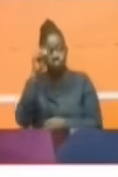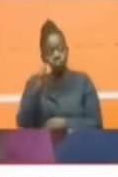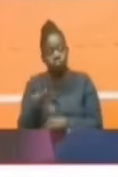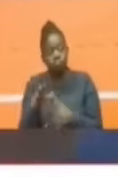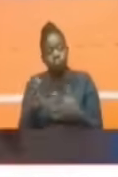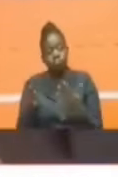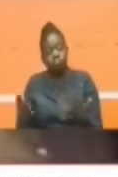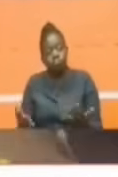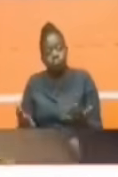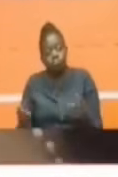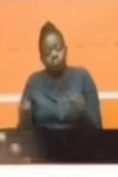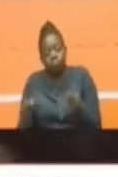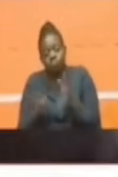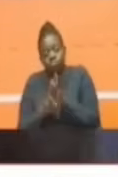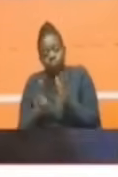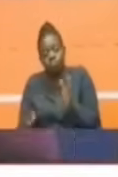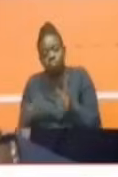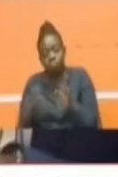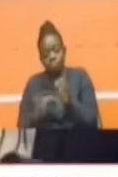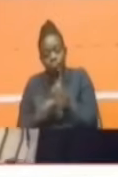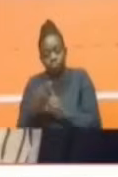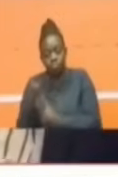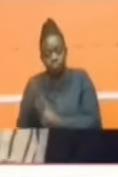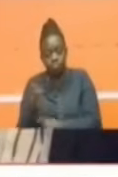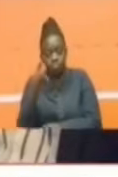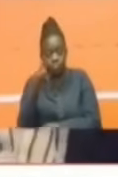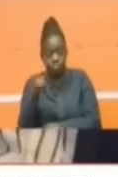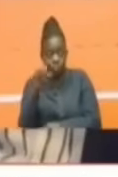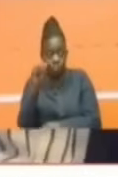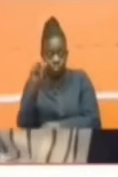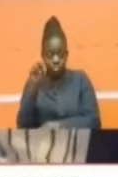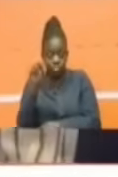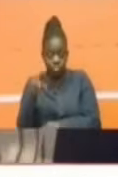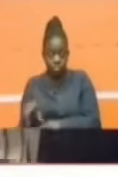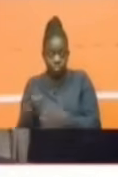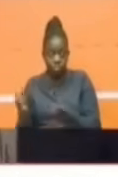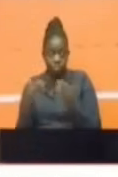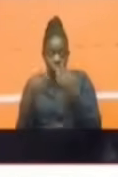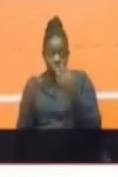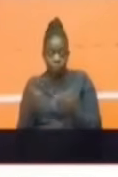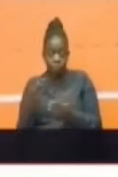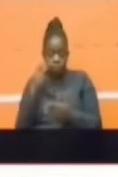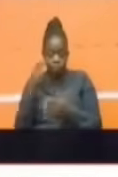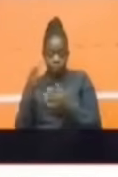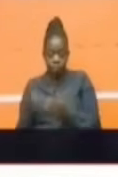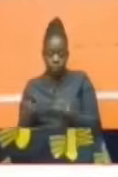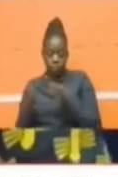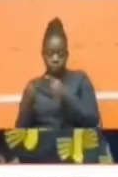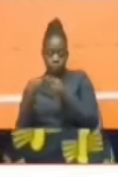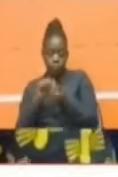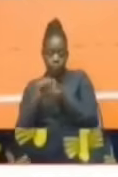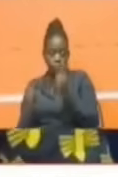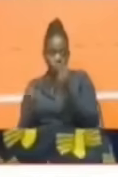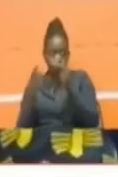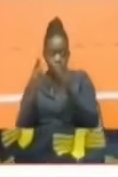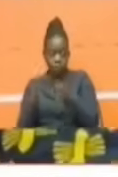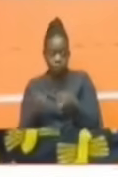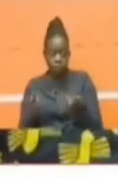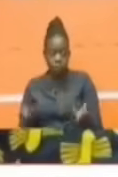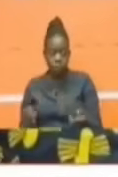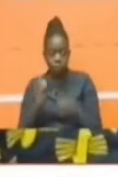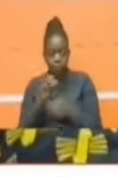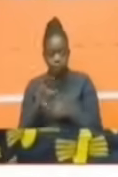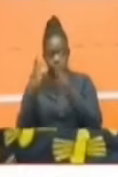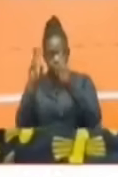Semusu, Ssaabasumba wasaza kule lya Kampala, Paul Ssemwogerere asinye Vision Group okutandika empaka esuubirwa okugumiza